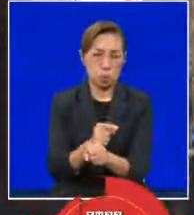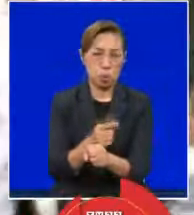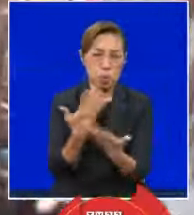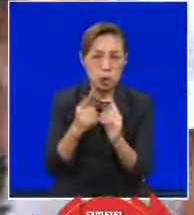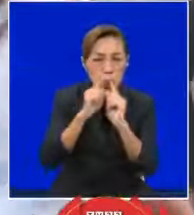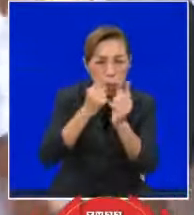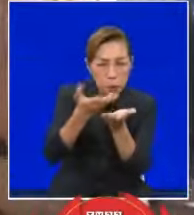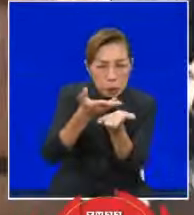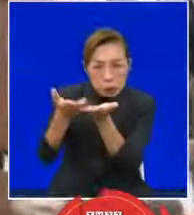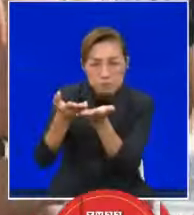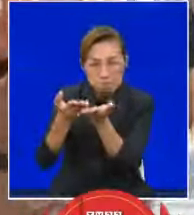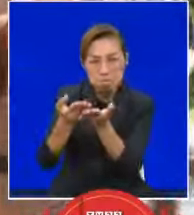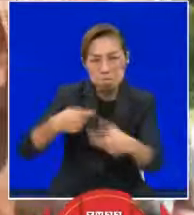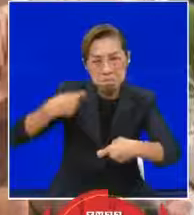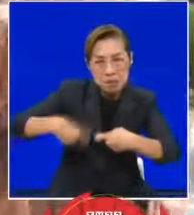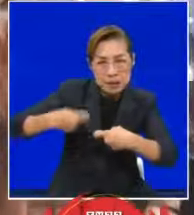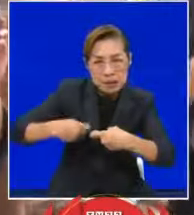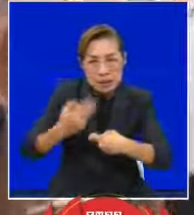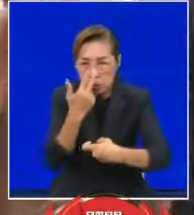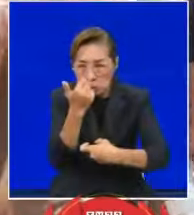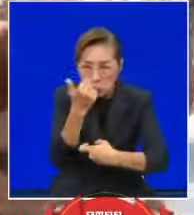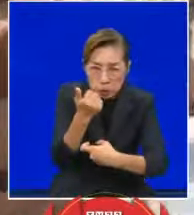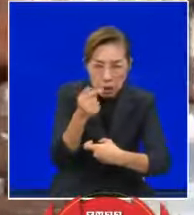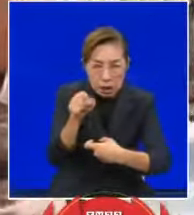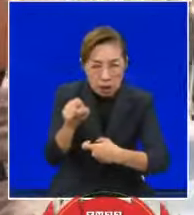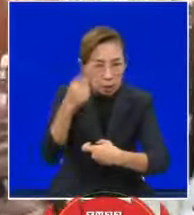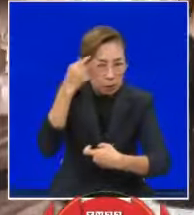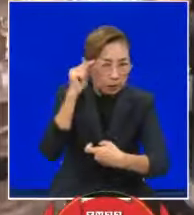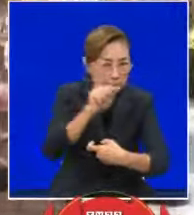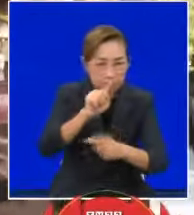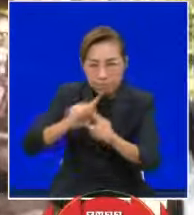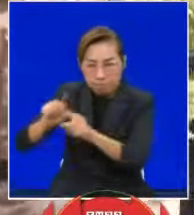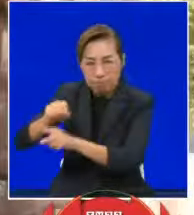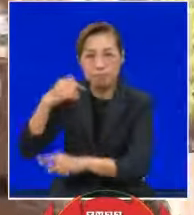จาเป็นเรื่องที่ละเอียดอ่อนแล้วก็ต้องคำนึงถึงหลายฝ่ายด้วย